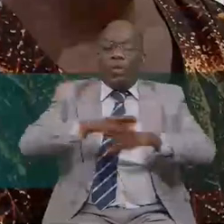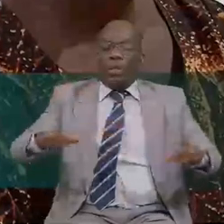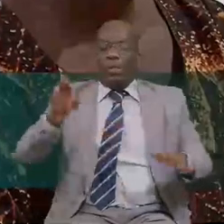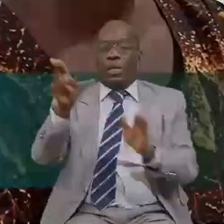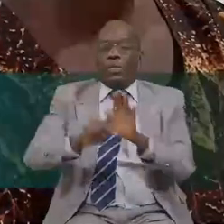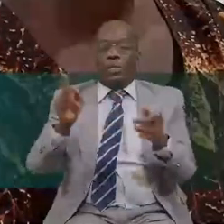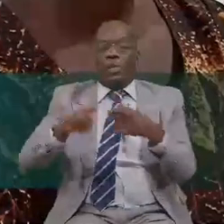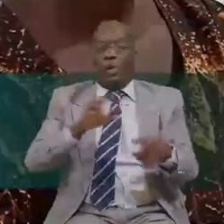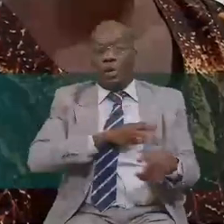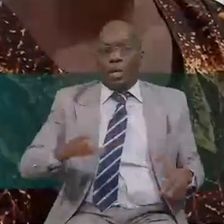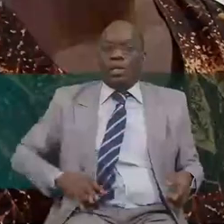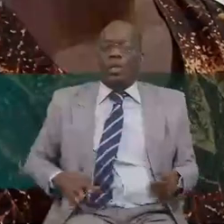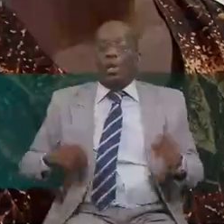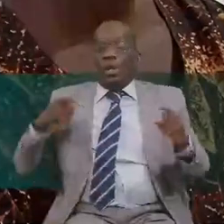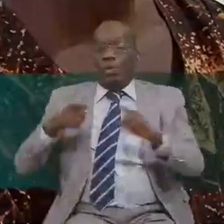maintenant.